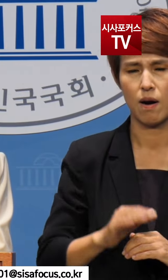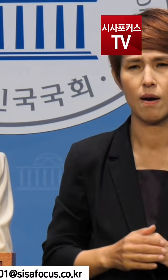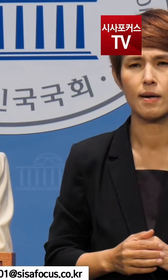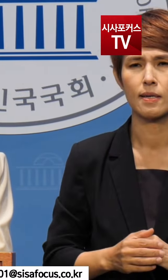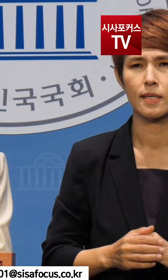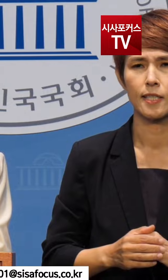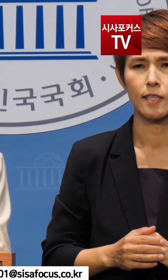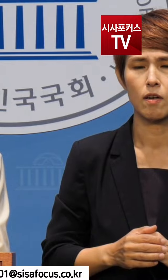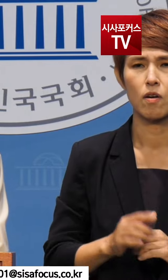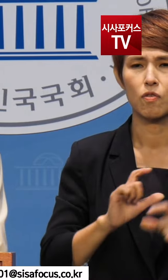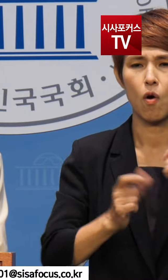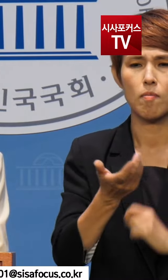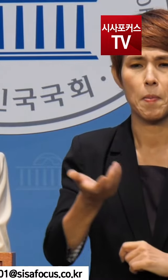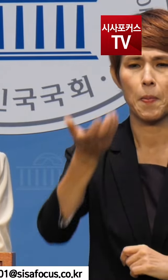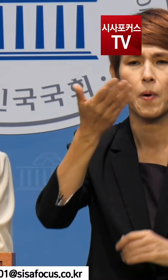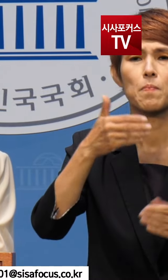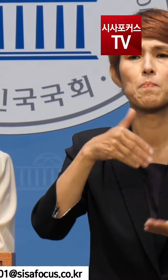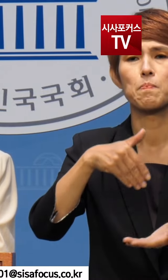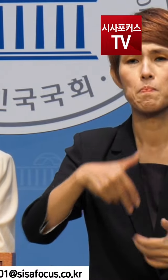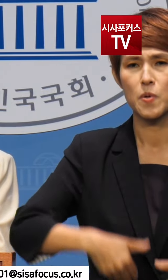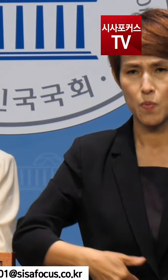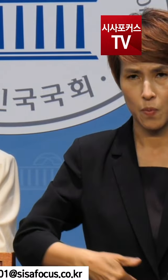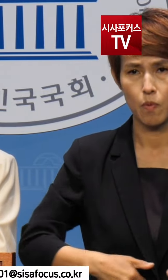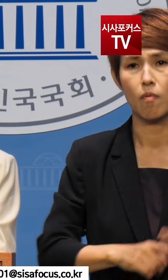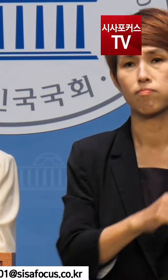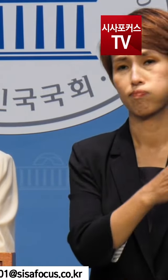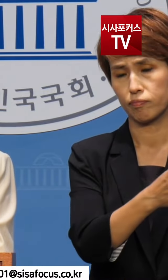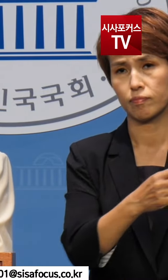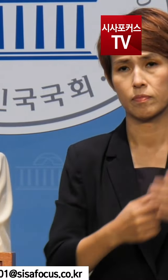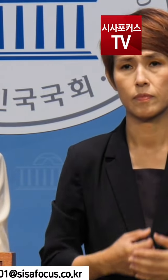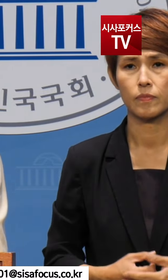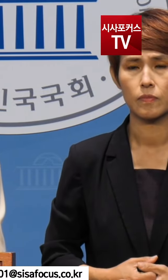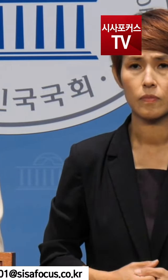지속적으로 업그레이드 되어야 한다고 밝혔습니다.